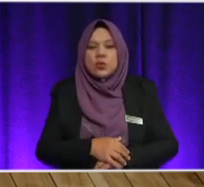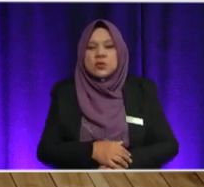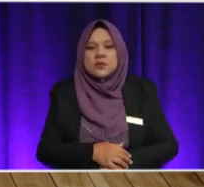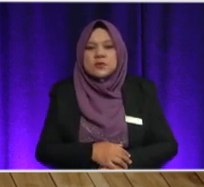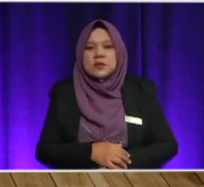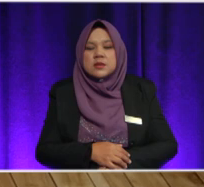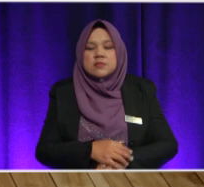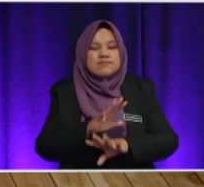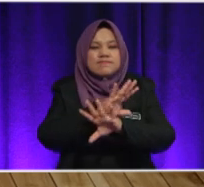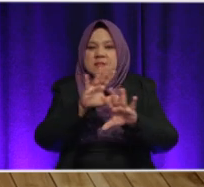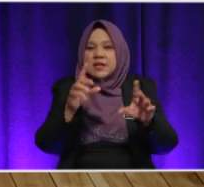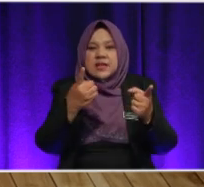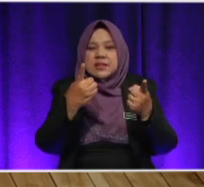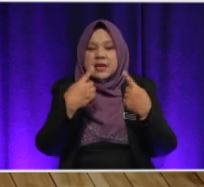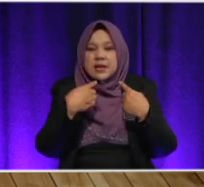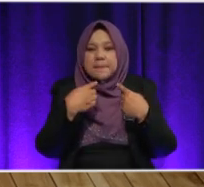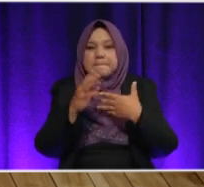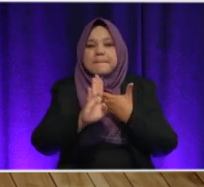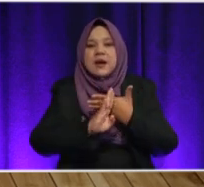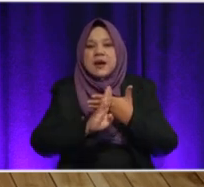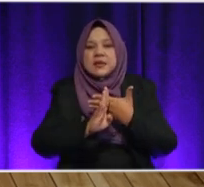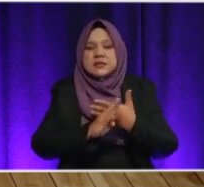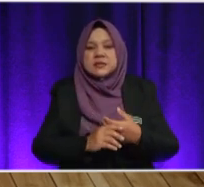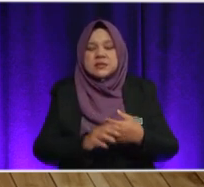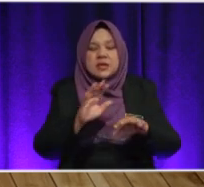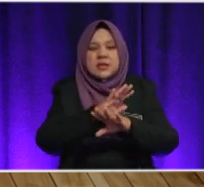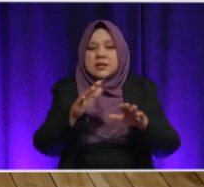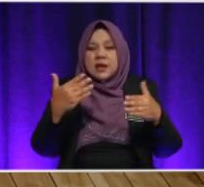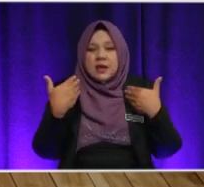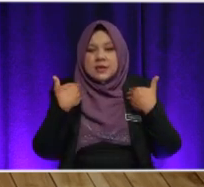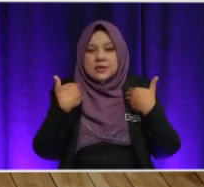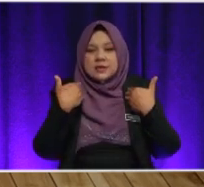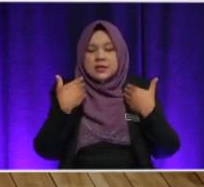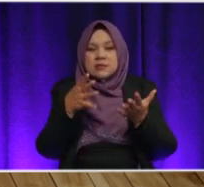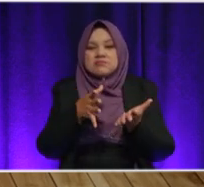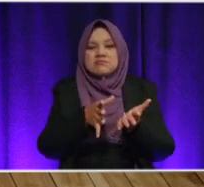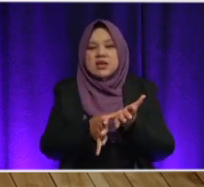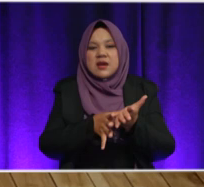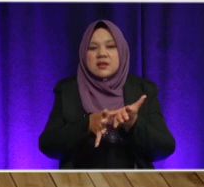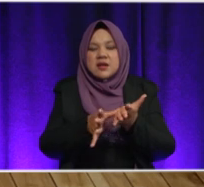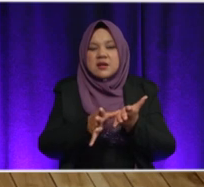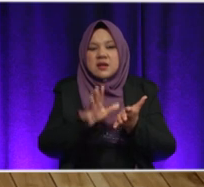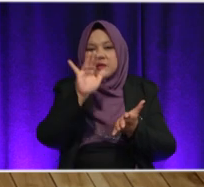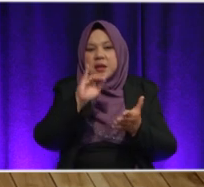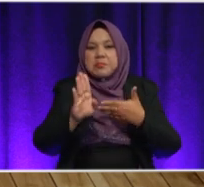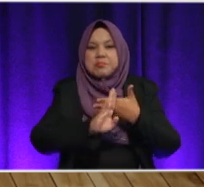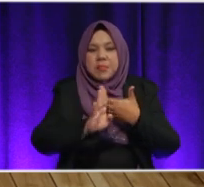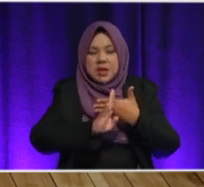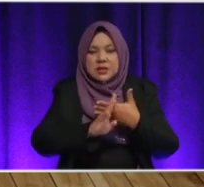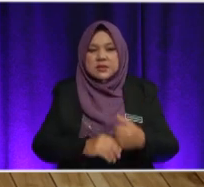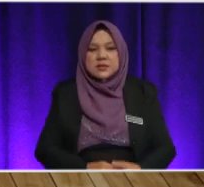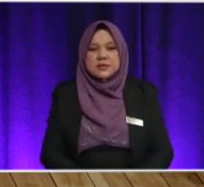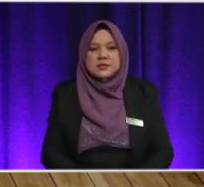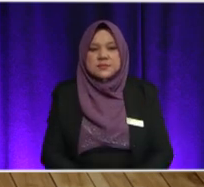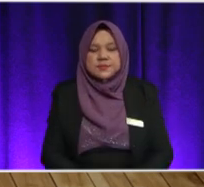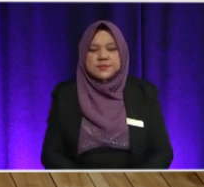tidak mendatangkan kesan sampingan dan tidak mengandung kandungan dada yang memudahkan kesehatan